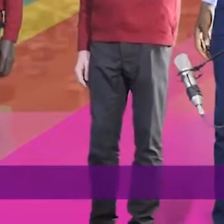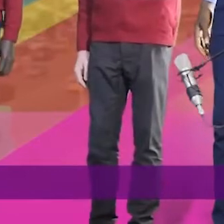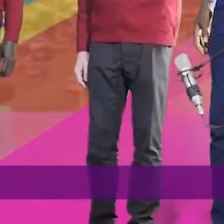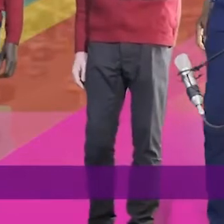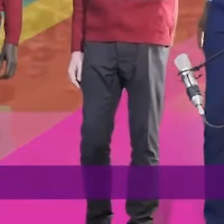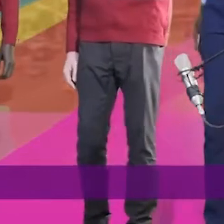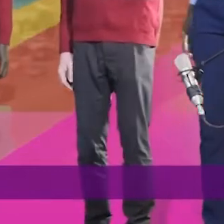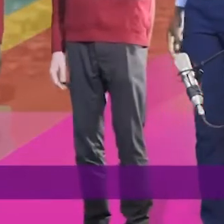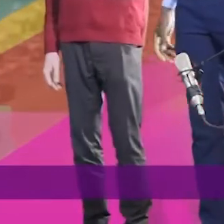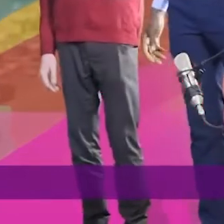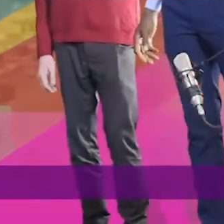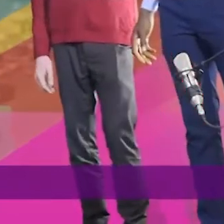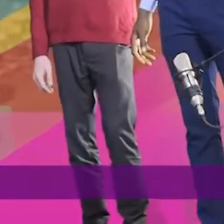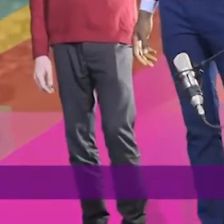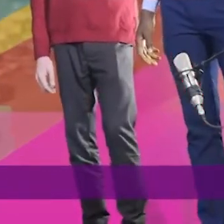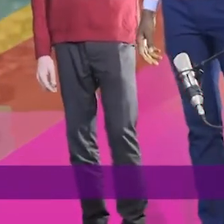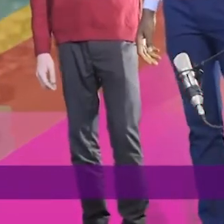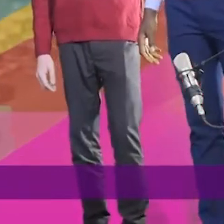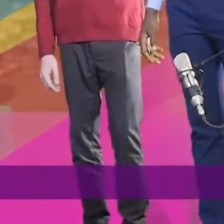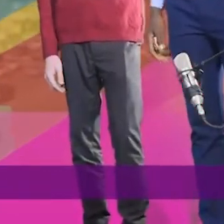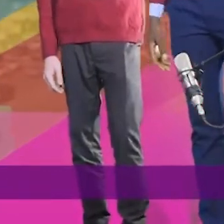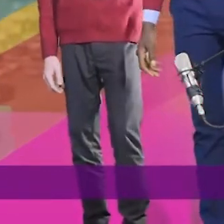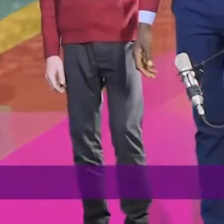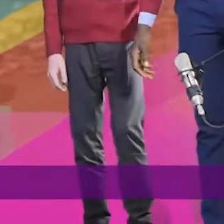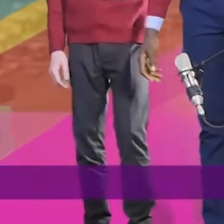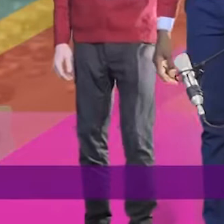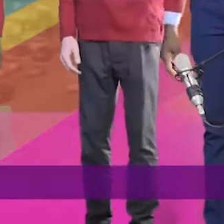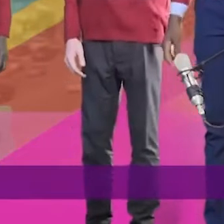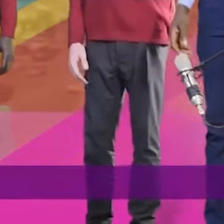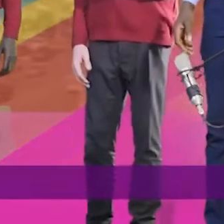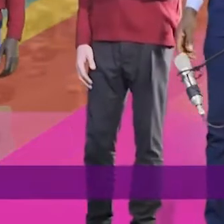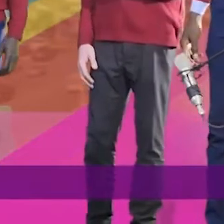bientôt nous sera le cinéma.